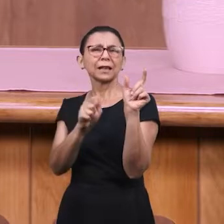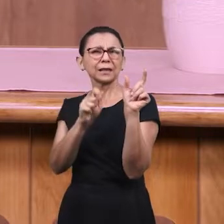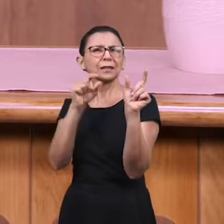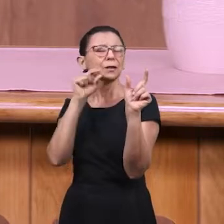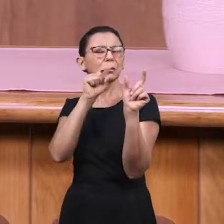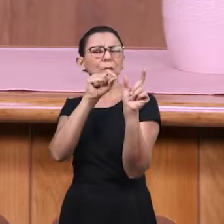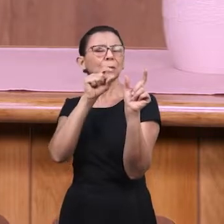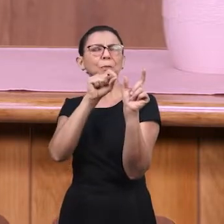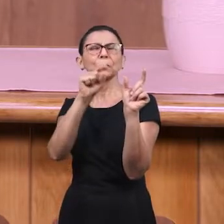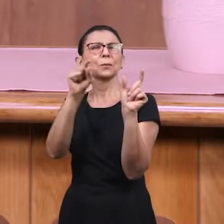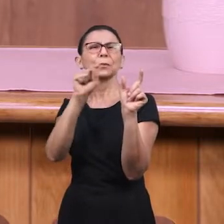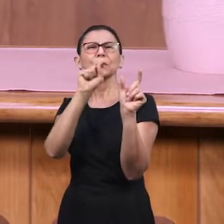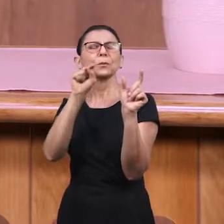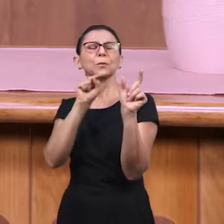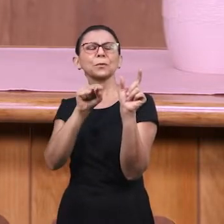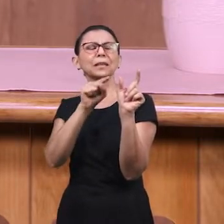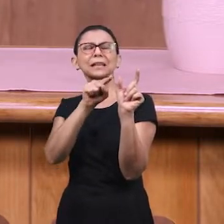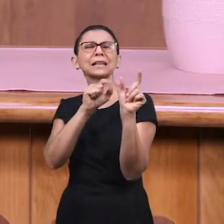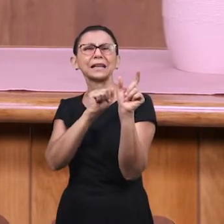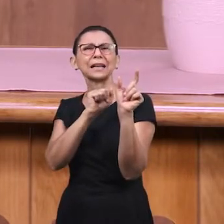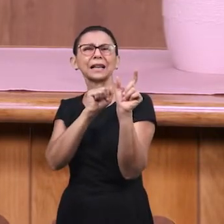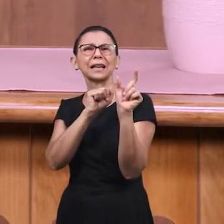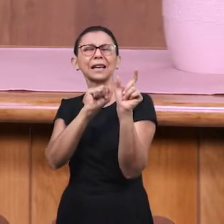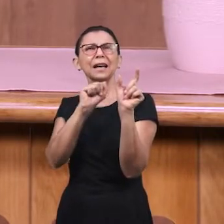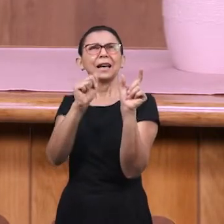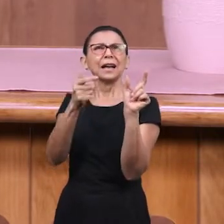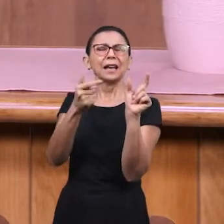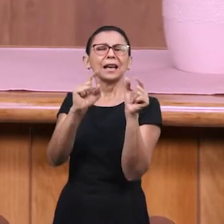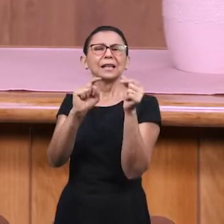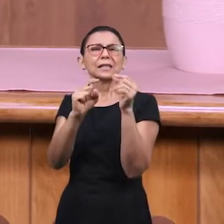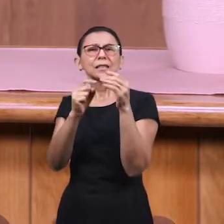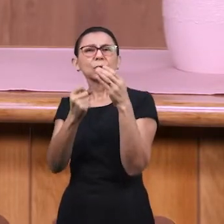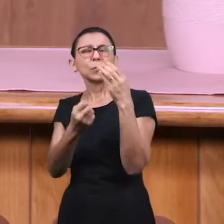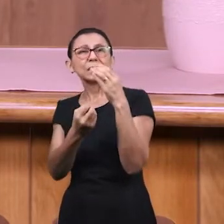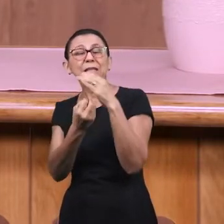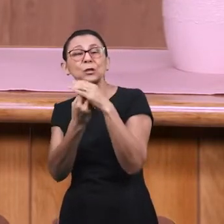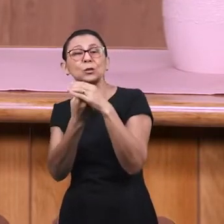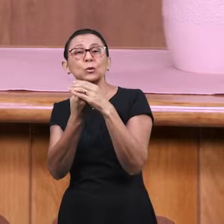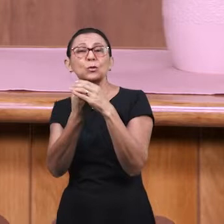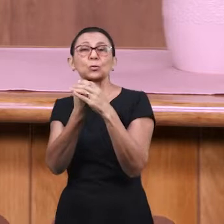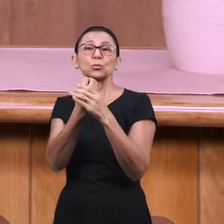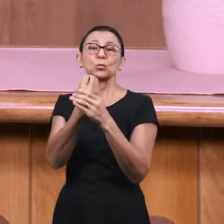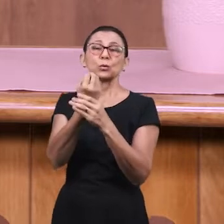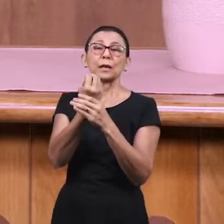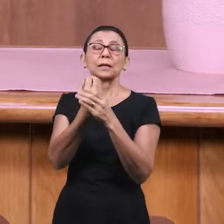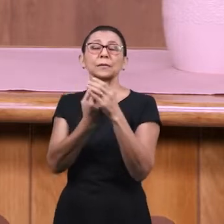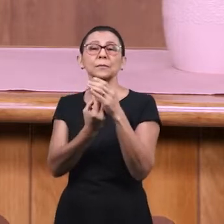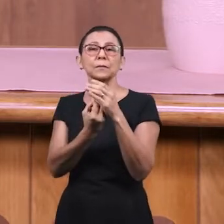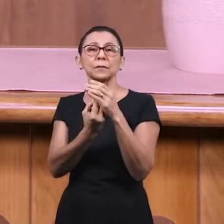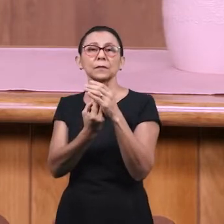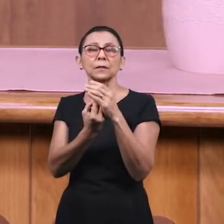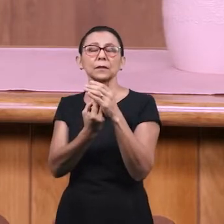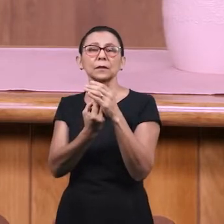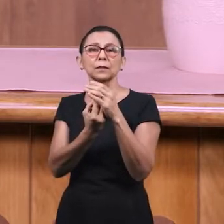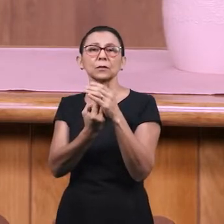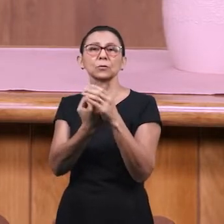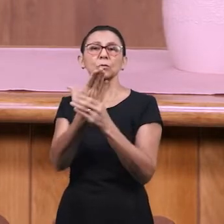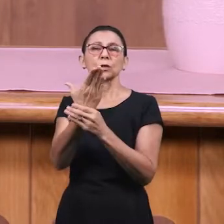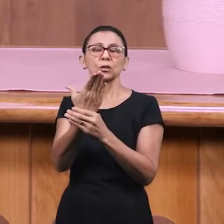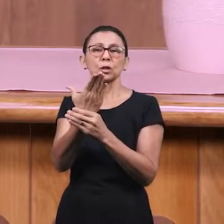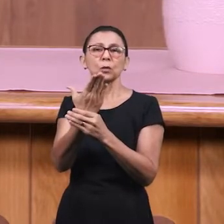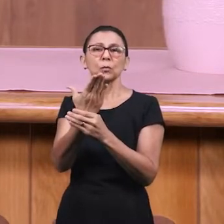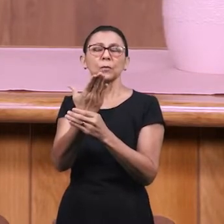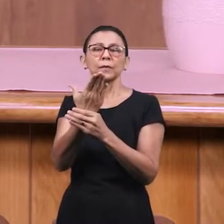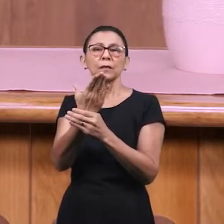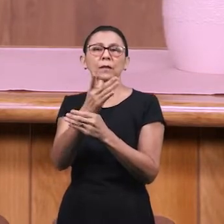оригинале написано, а как будто погруженный в крови или окрашенной кровью, да?